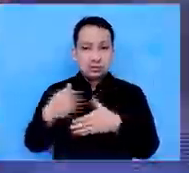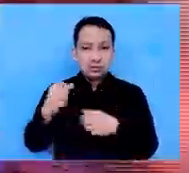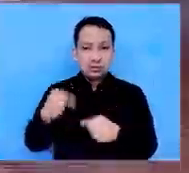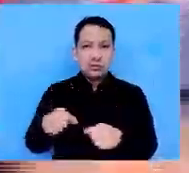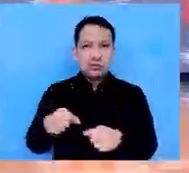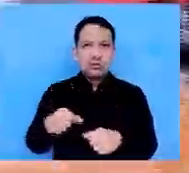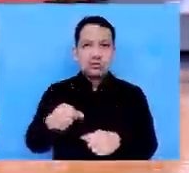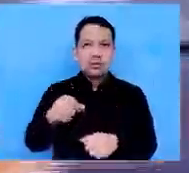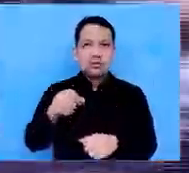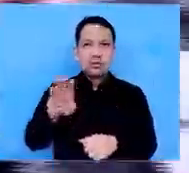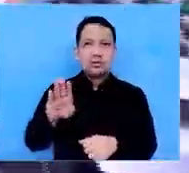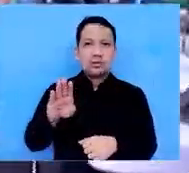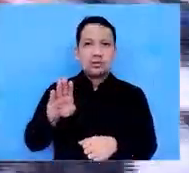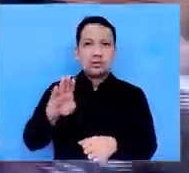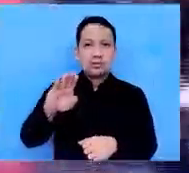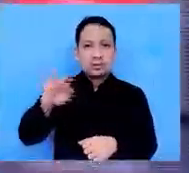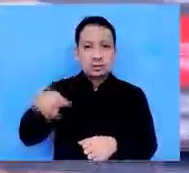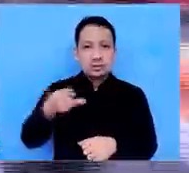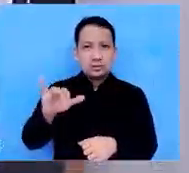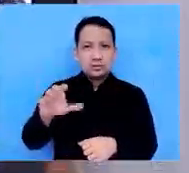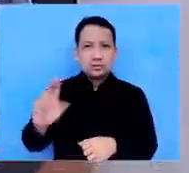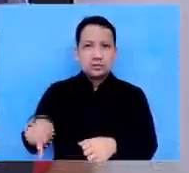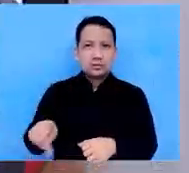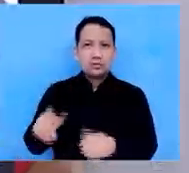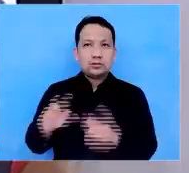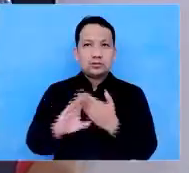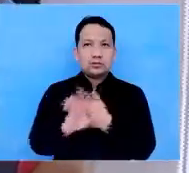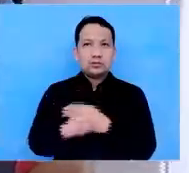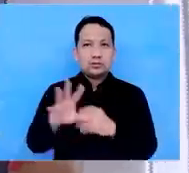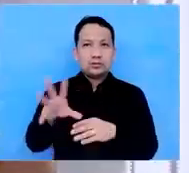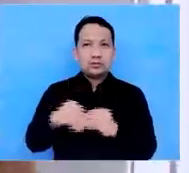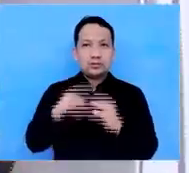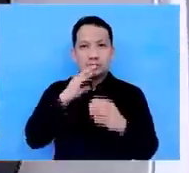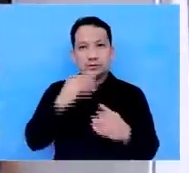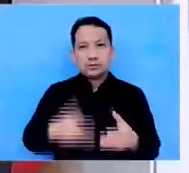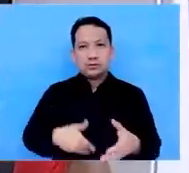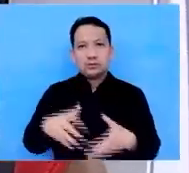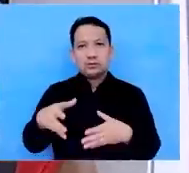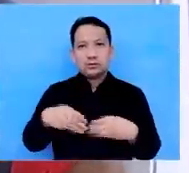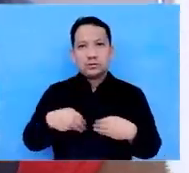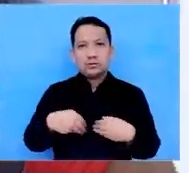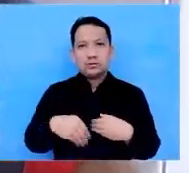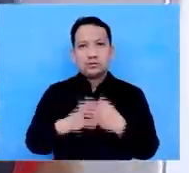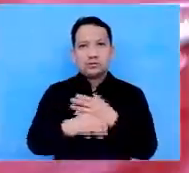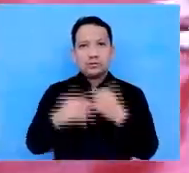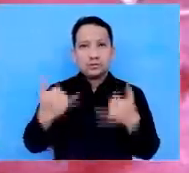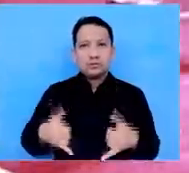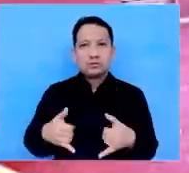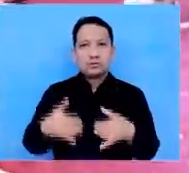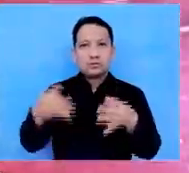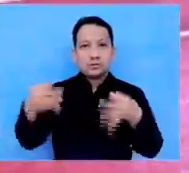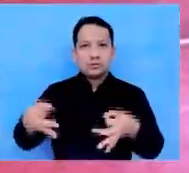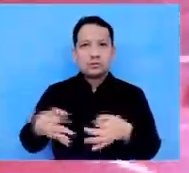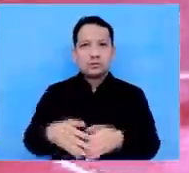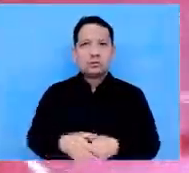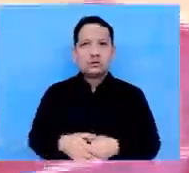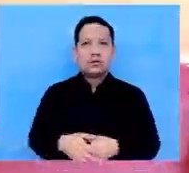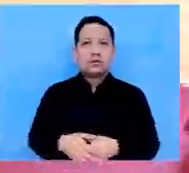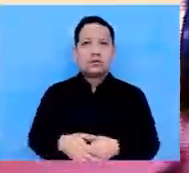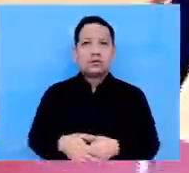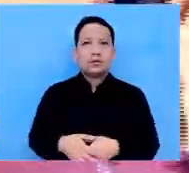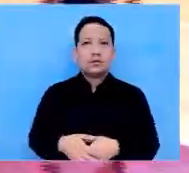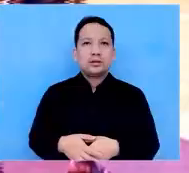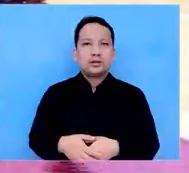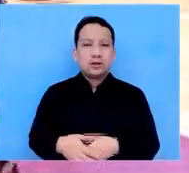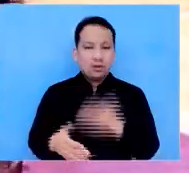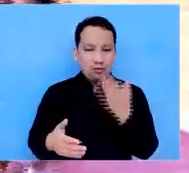Game James sa laro. Masaya no, na talagang welcome nila ako sa pagbalik ko sa court. Sobrang excited